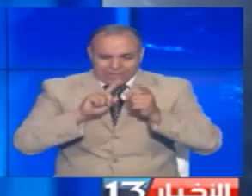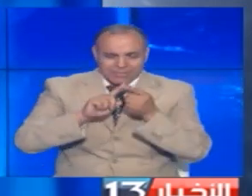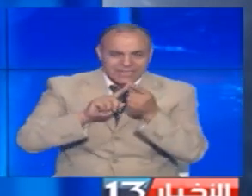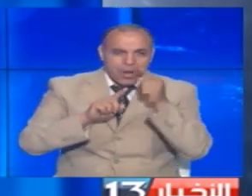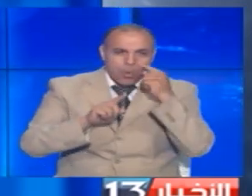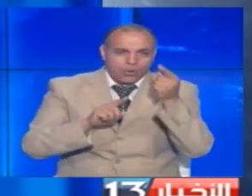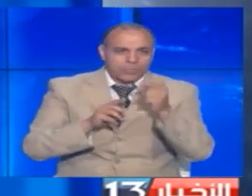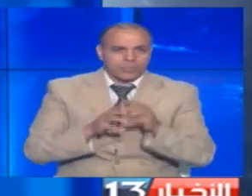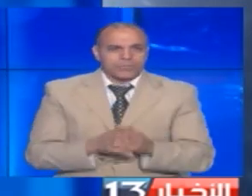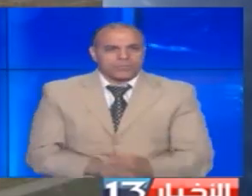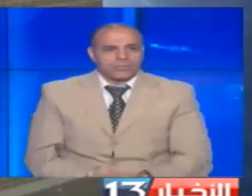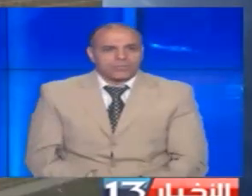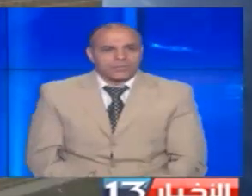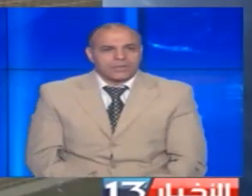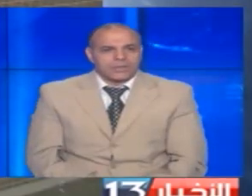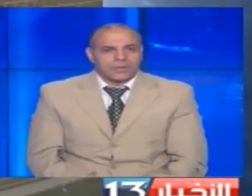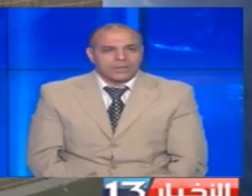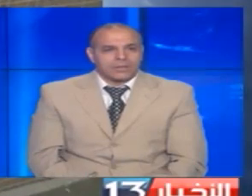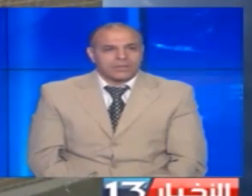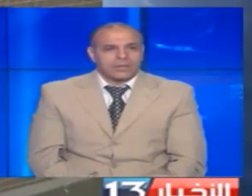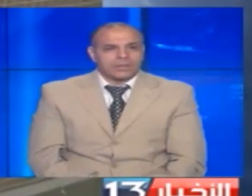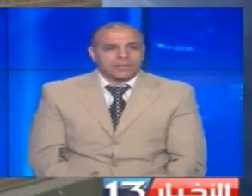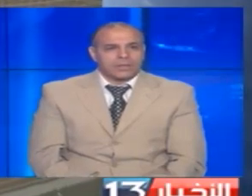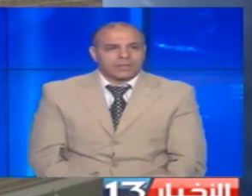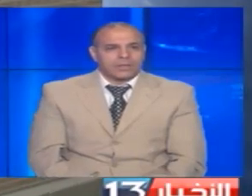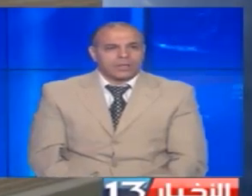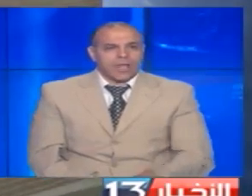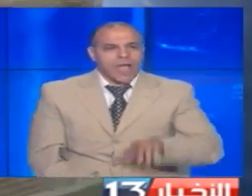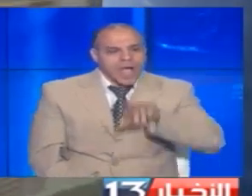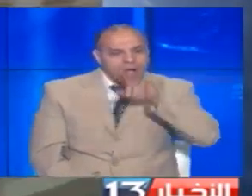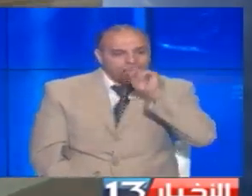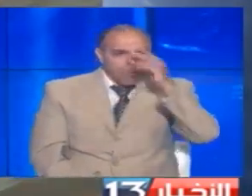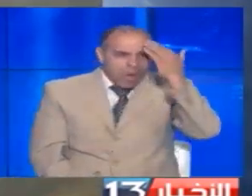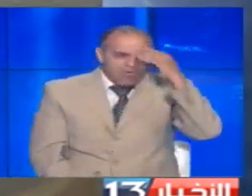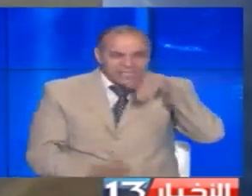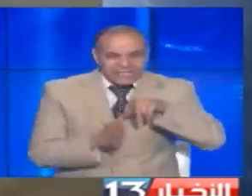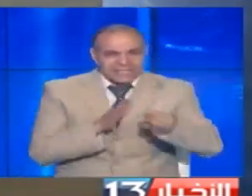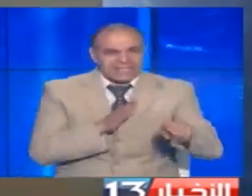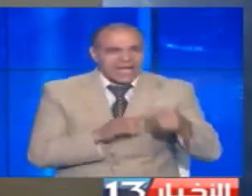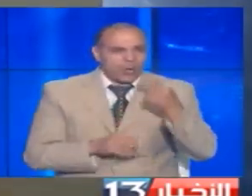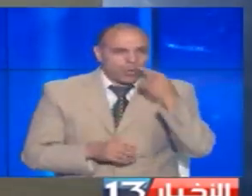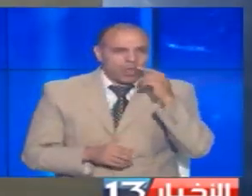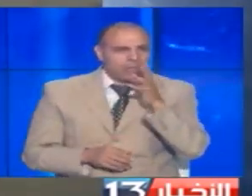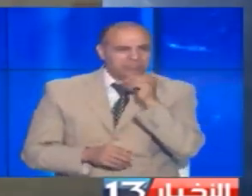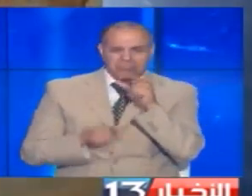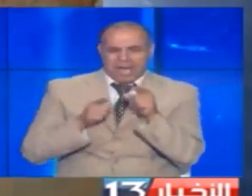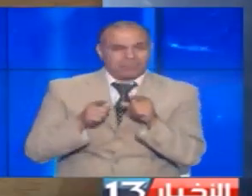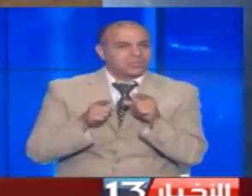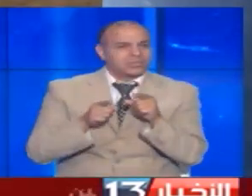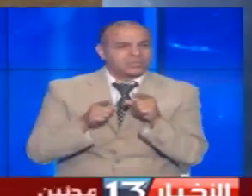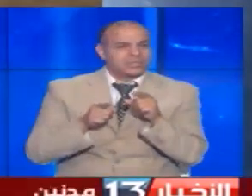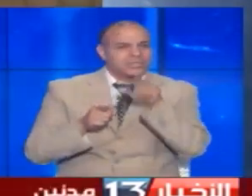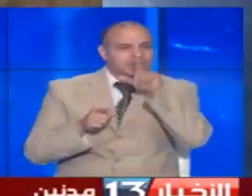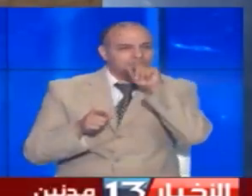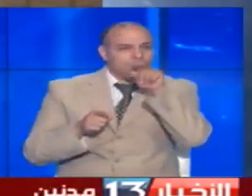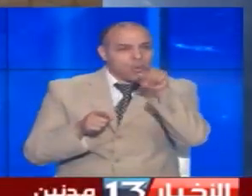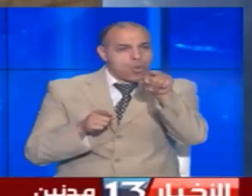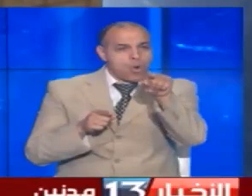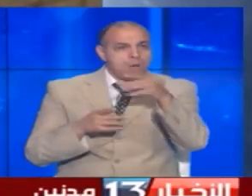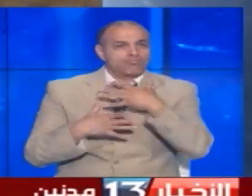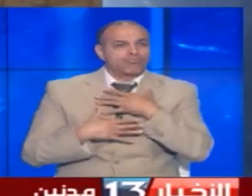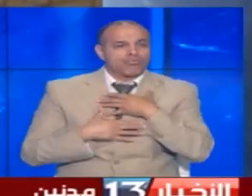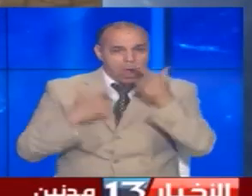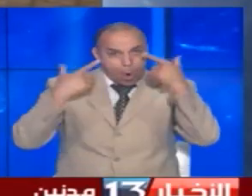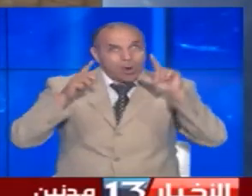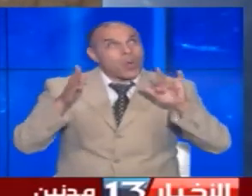لذلك دائر الاحبار لا يعجبه هذا السن فهو من الدور الصحراويه التي تحب الحريه